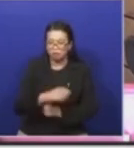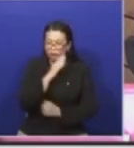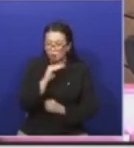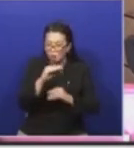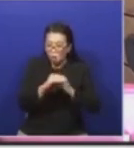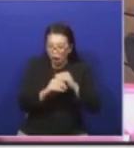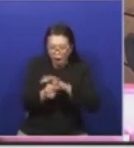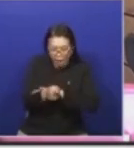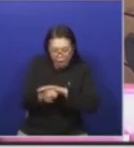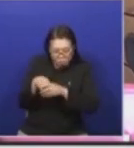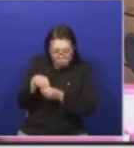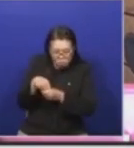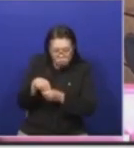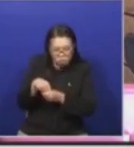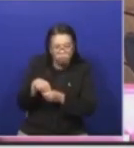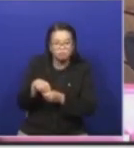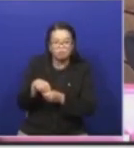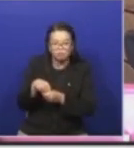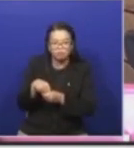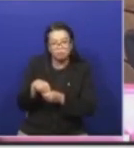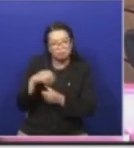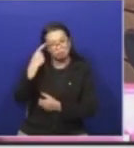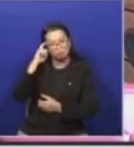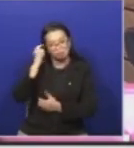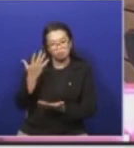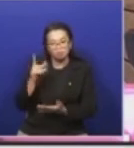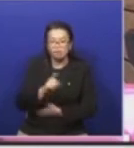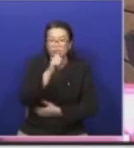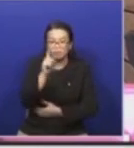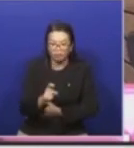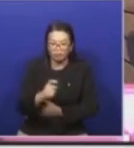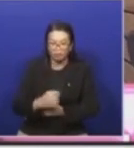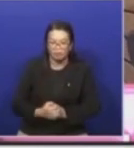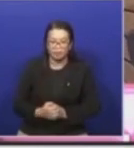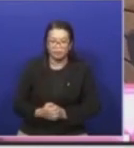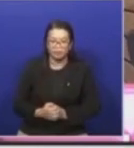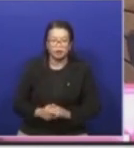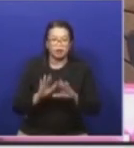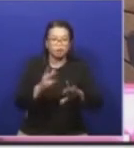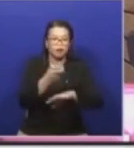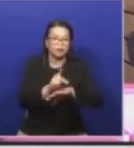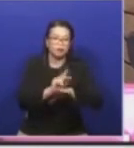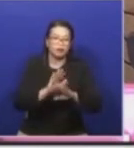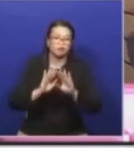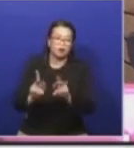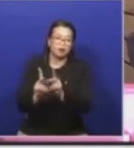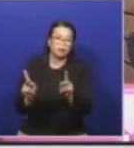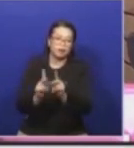ซ้อนซ่อนเงื่อนรออยู่เพราะฉะนั้นนี่เป็นคำถามที่ผมฝากผ่านท่านประธานไปยังกรรมาธิการเสียงข้